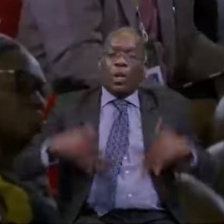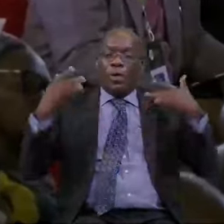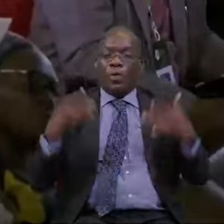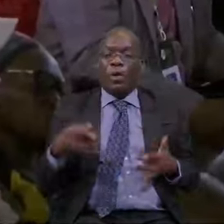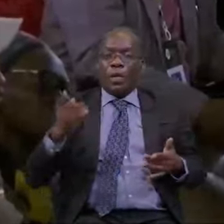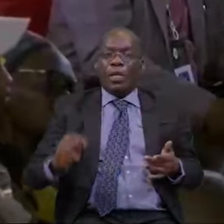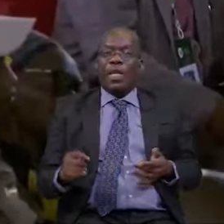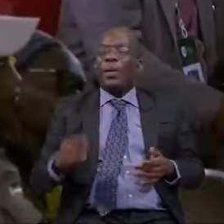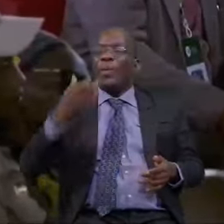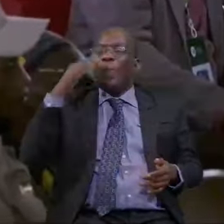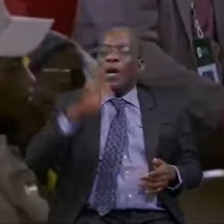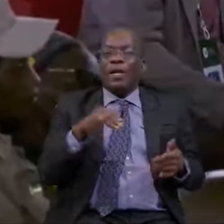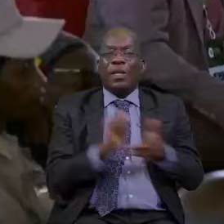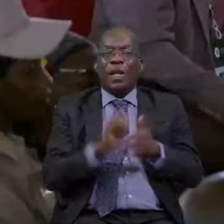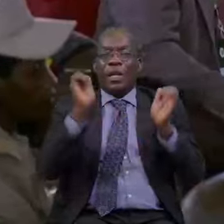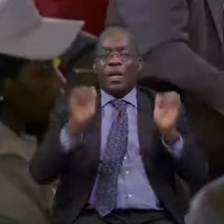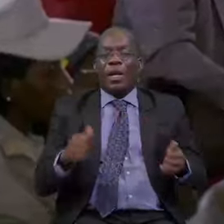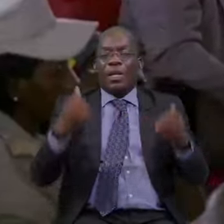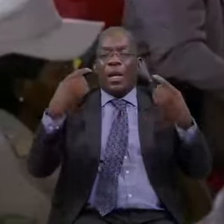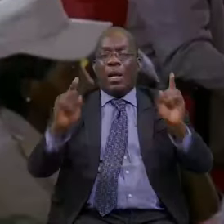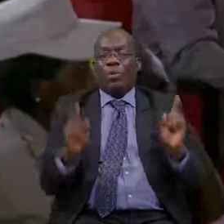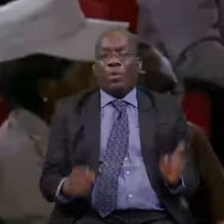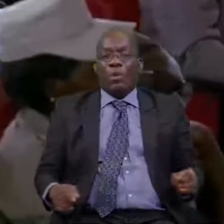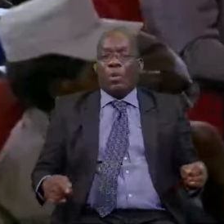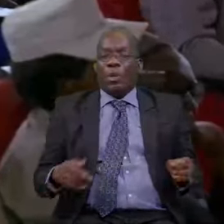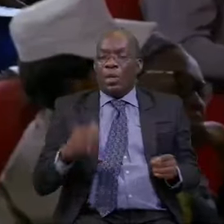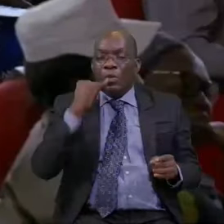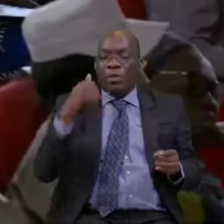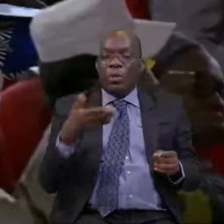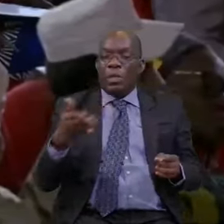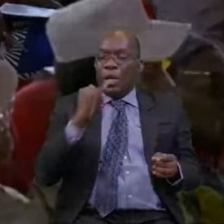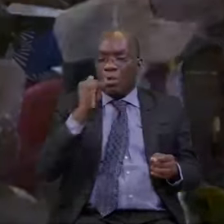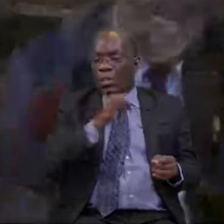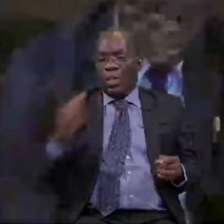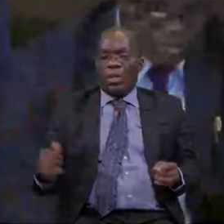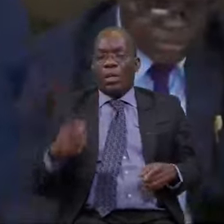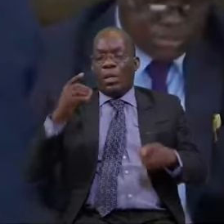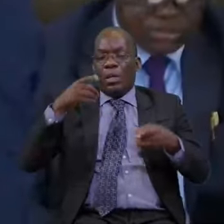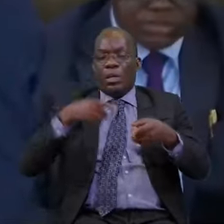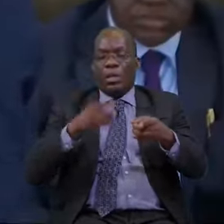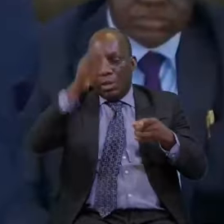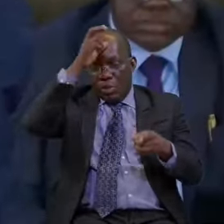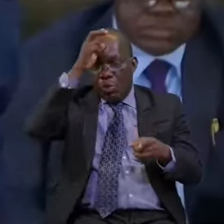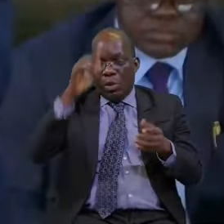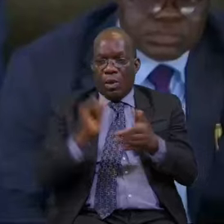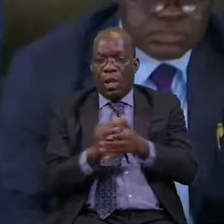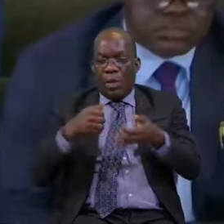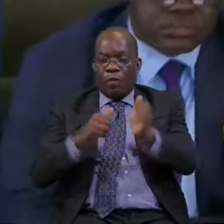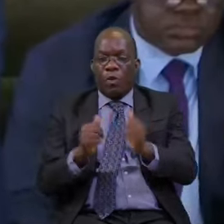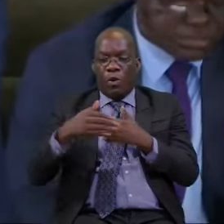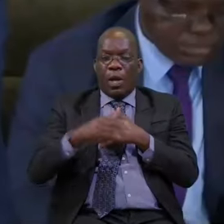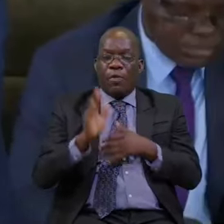arrive, le pire qui peut vous arriver, c'est que il y a un démon qui court après votre